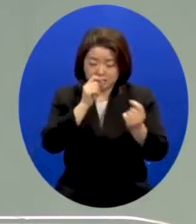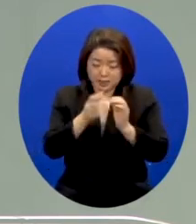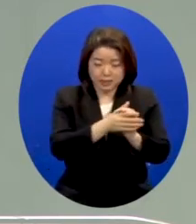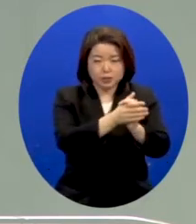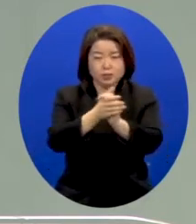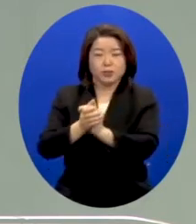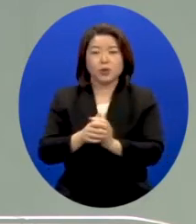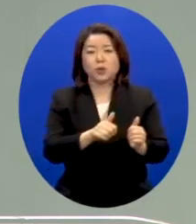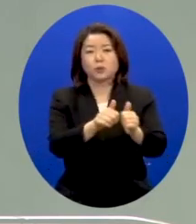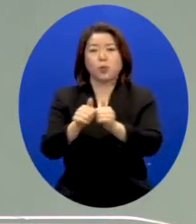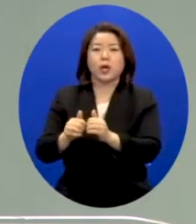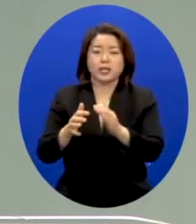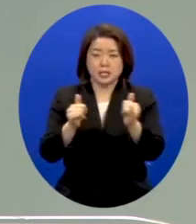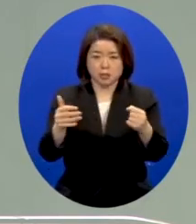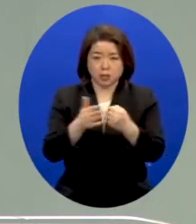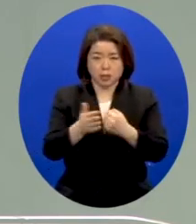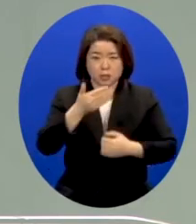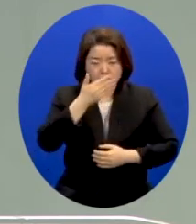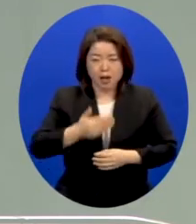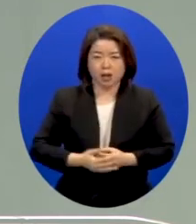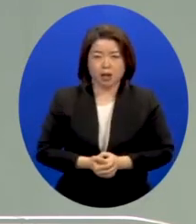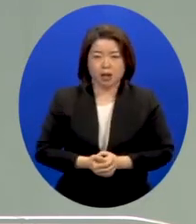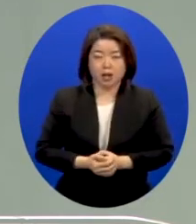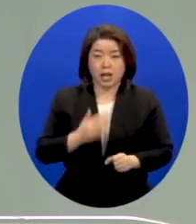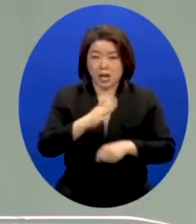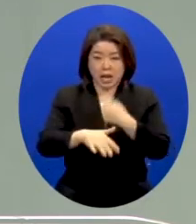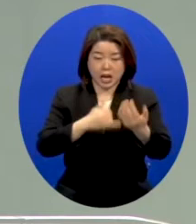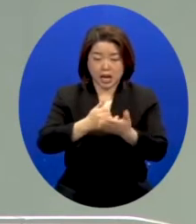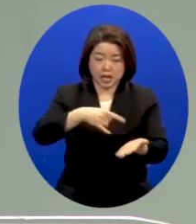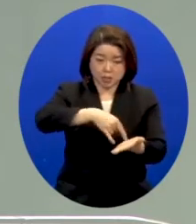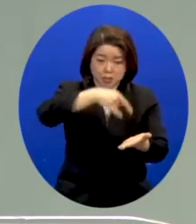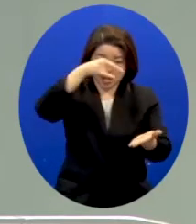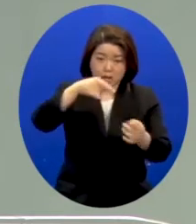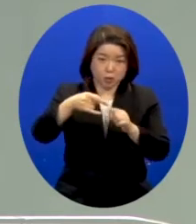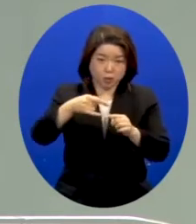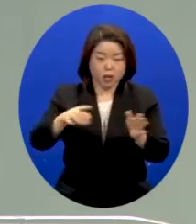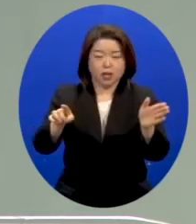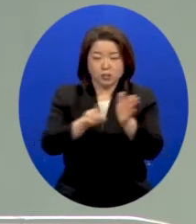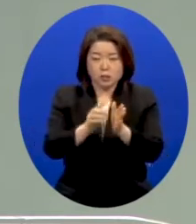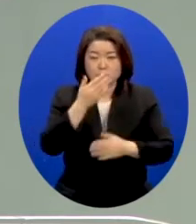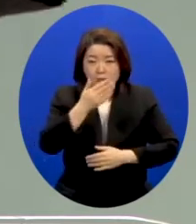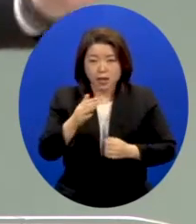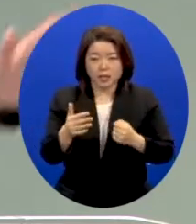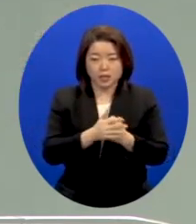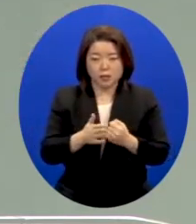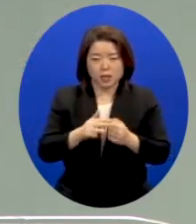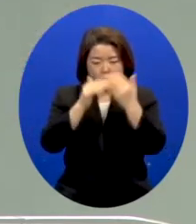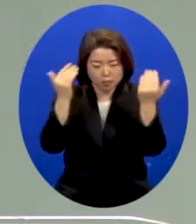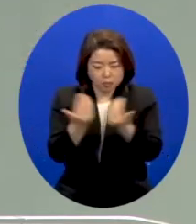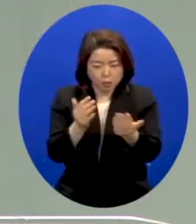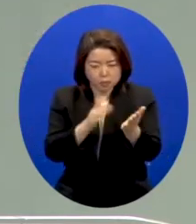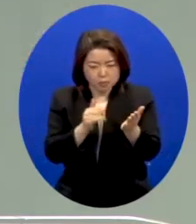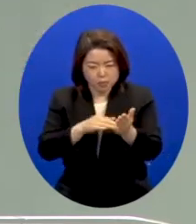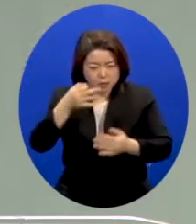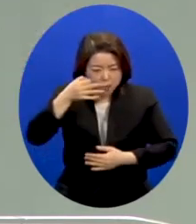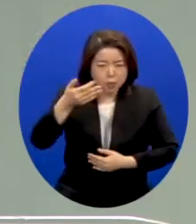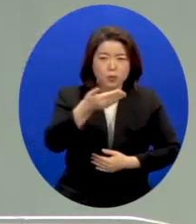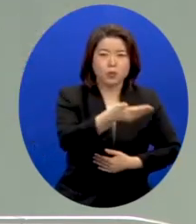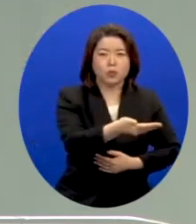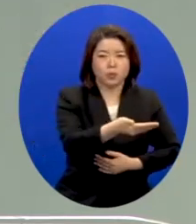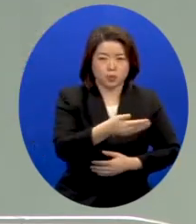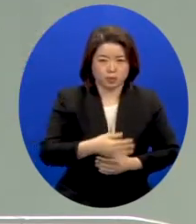동행하는 사람이 없기 때 하나님의 no 글 정말 믿을 수 있었기 때문에 그 모든 비밀을 다 보여 주셨어요